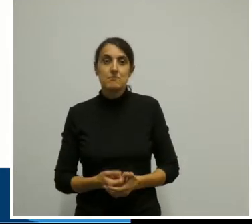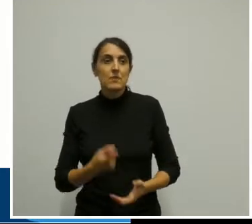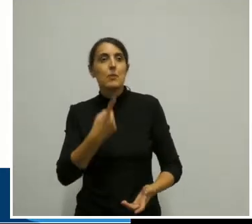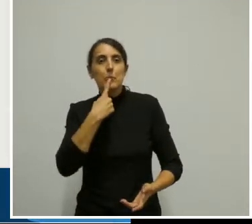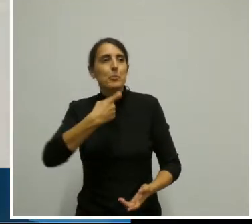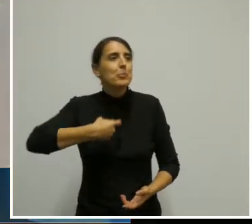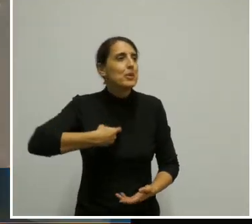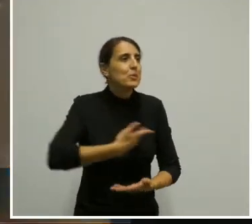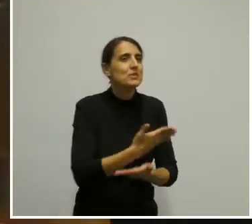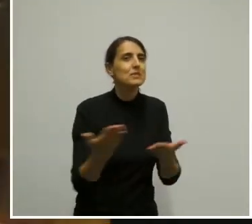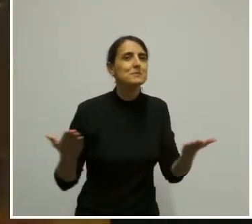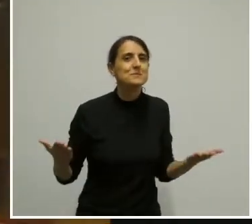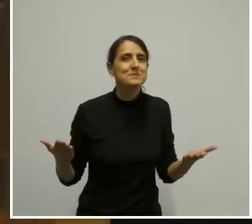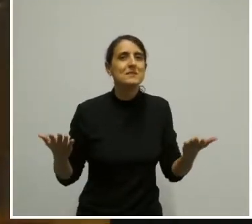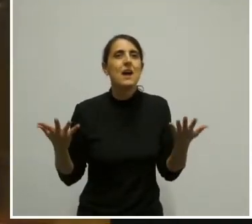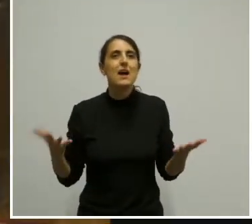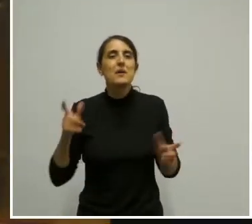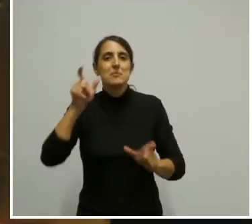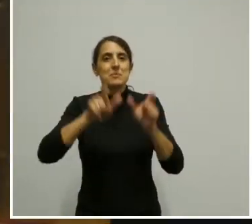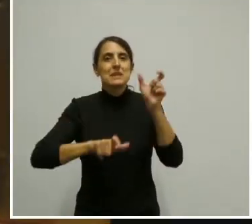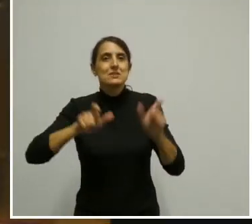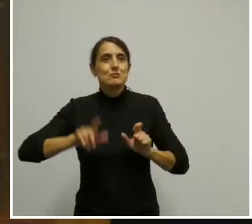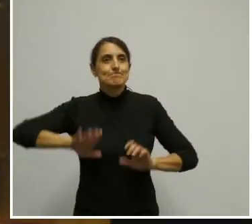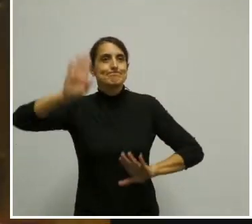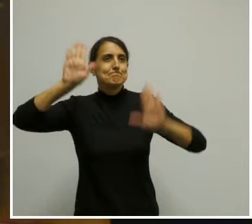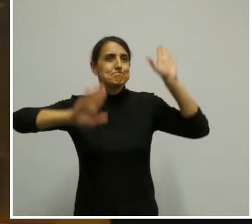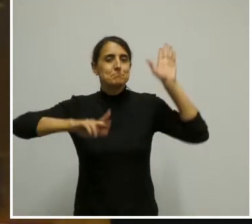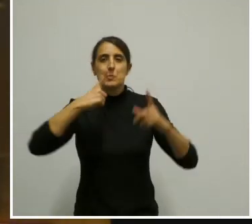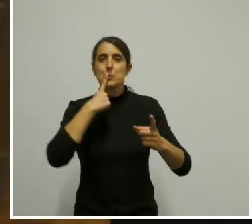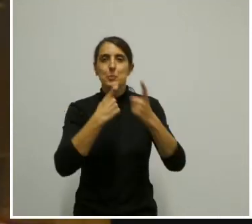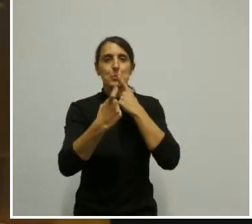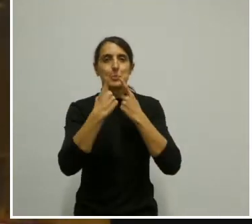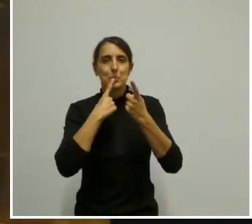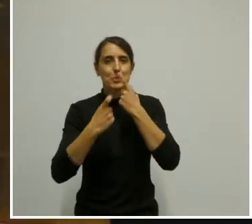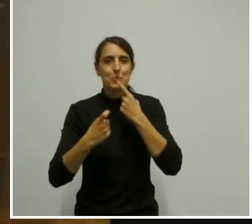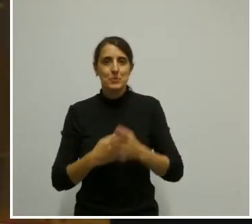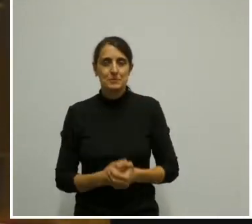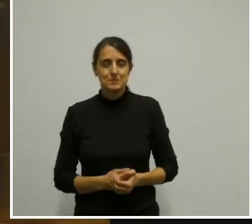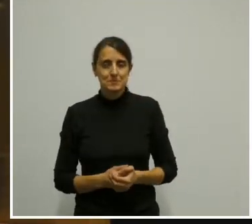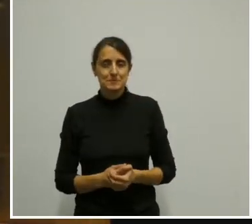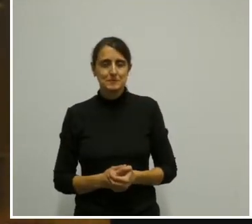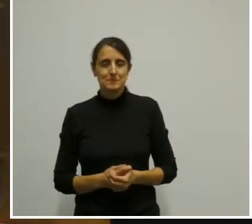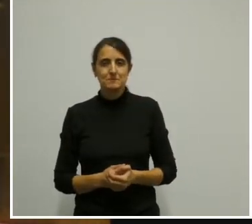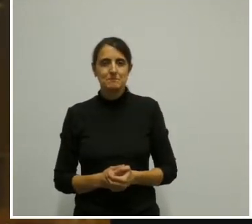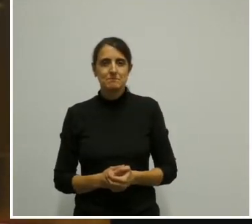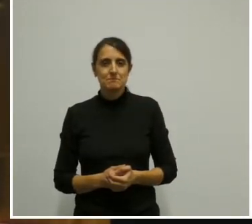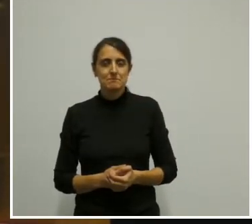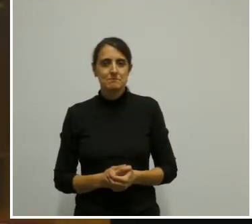Preguntes. Moltes gràcies. Obrim torn de preguntes. Bueno, Roger.